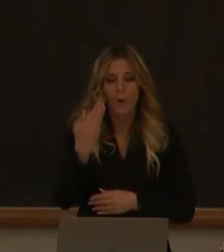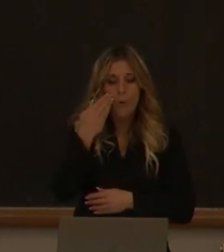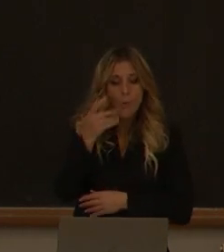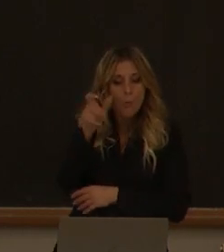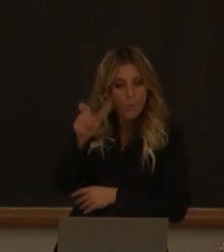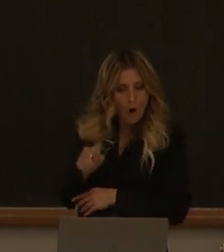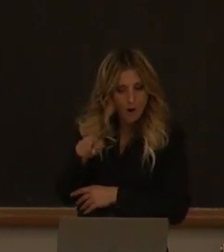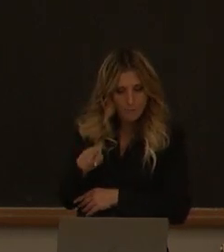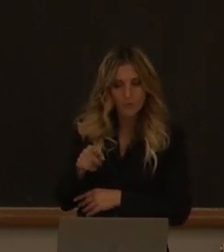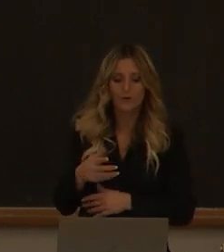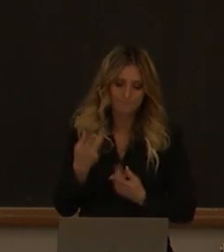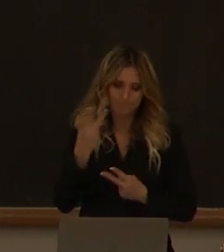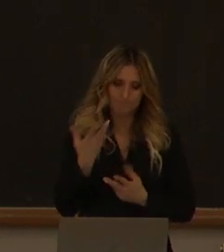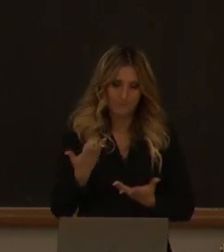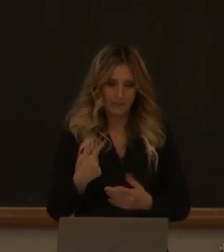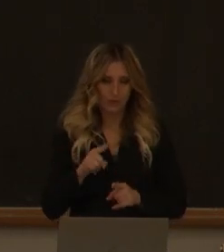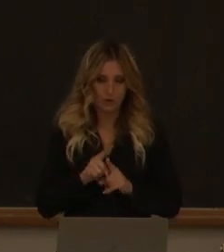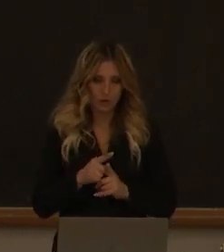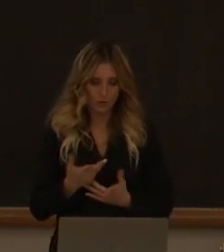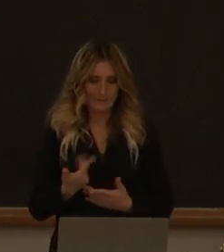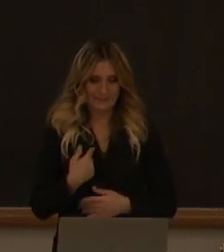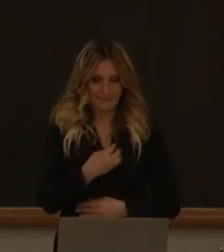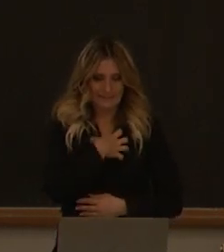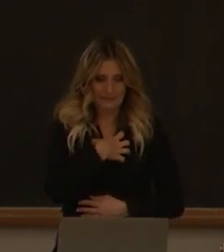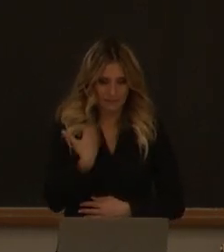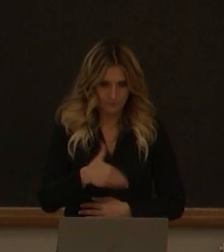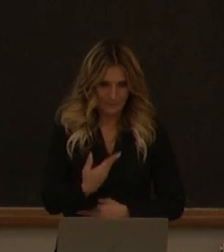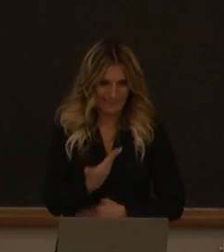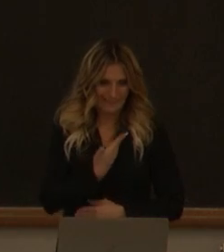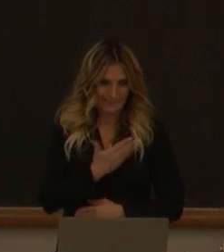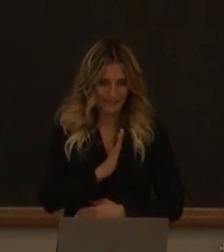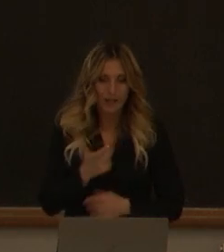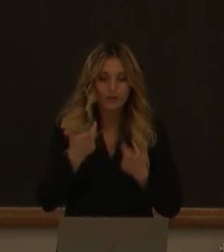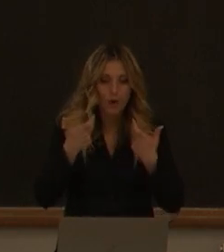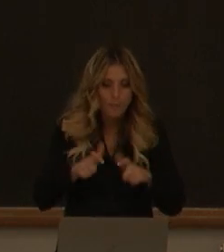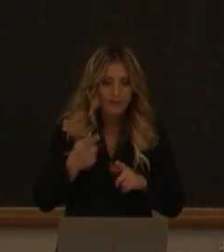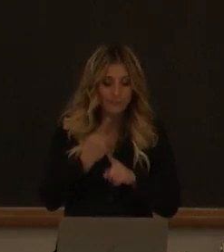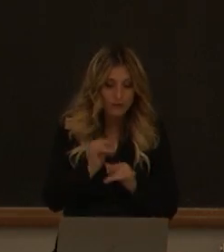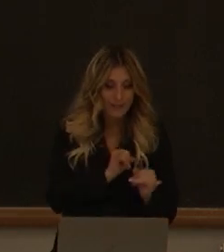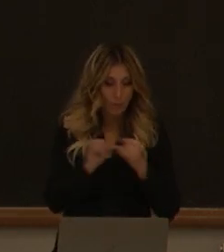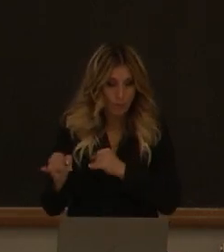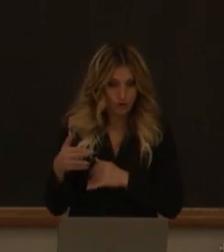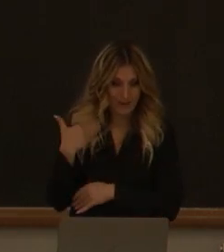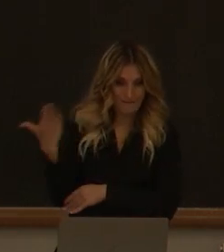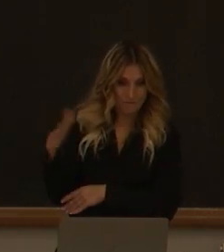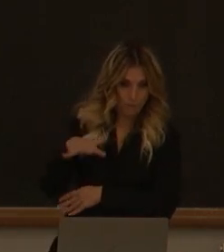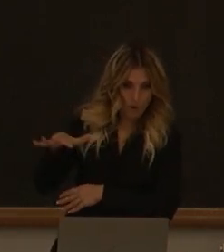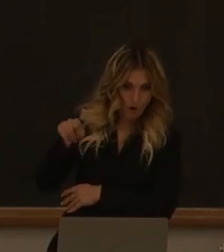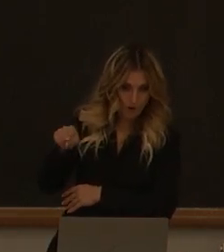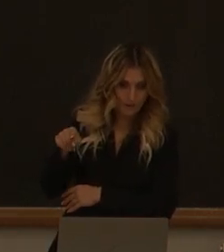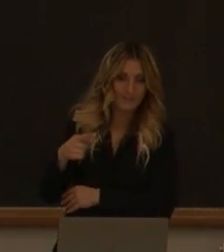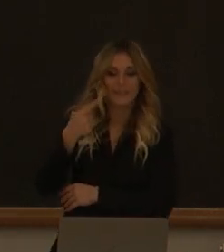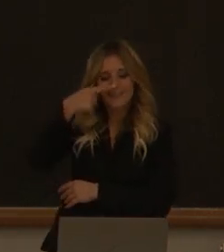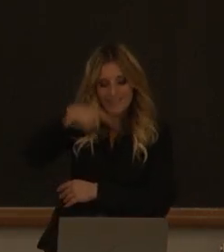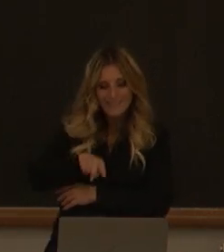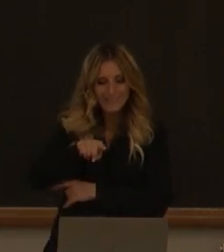ne risentirebbe in maniera estremamente diretta, anche perché dobbiamo uscire anche fuori, diciamo, da questo